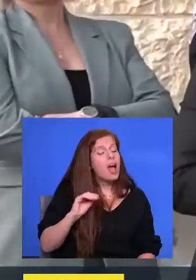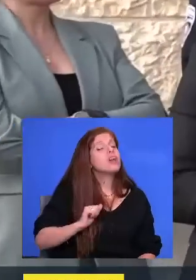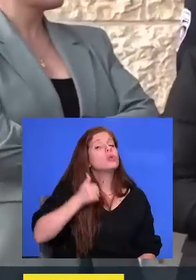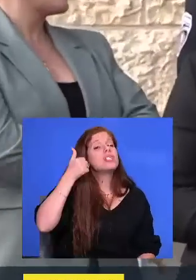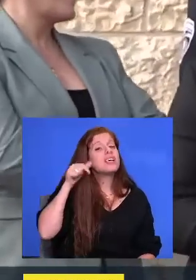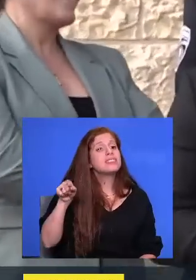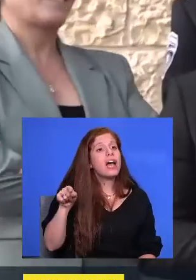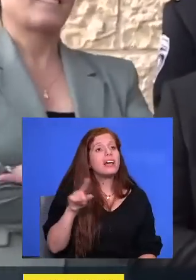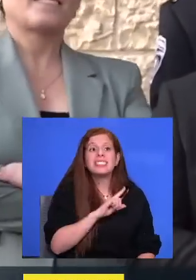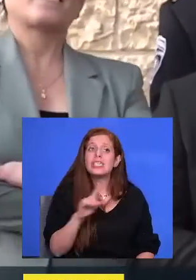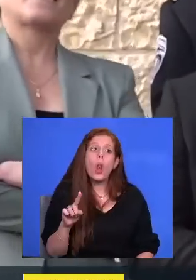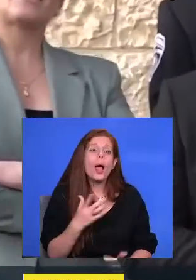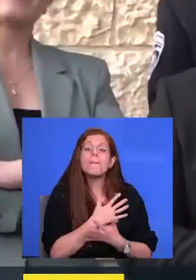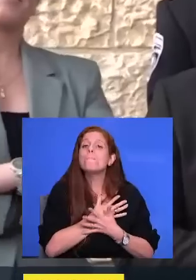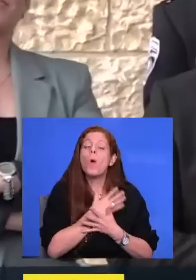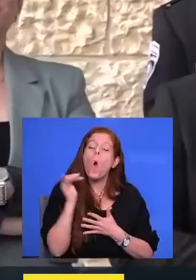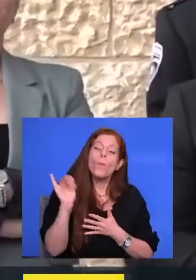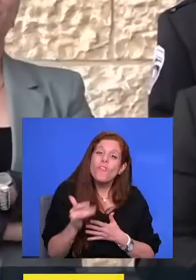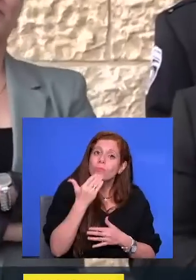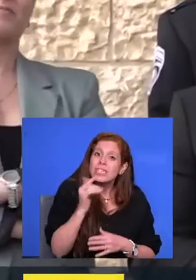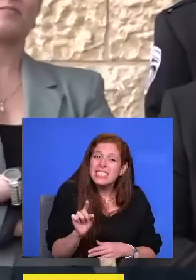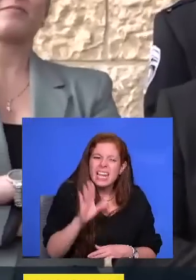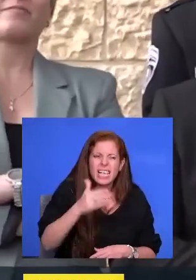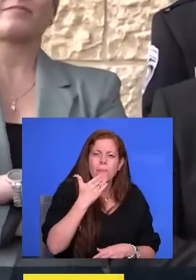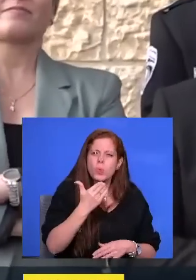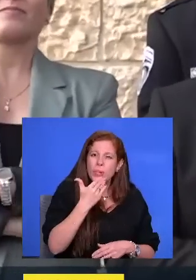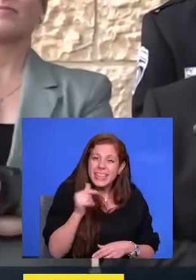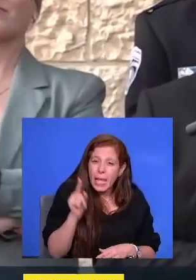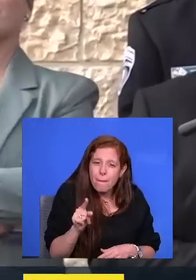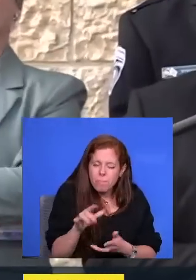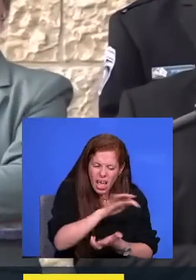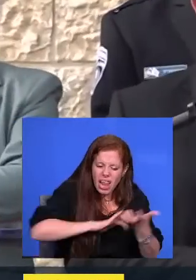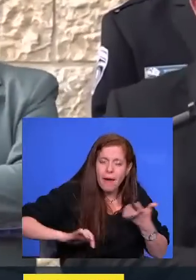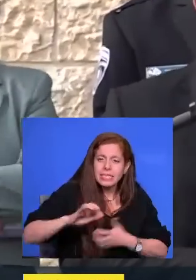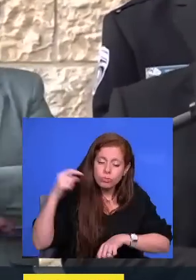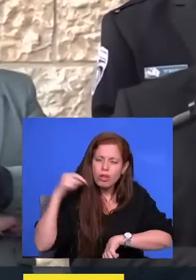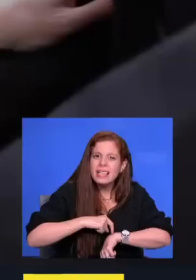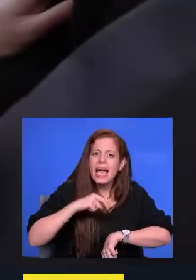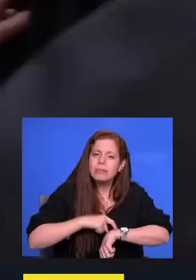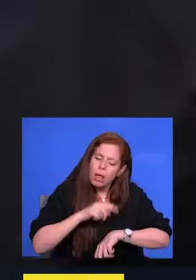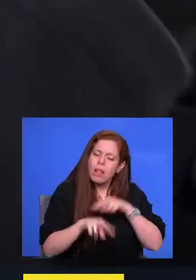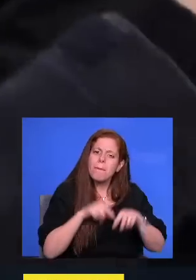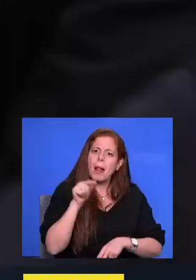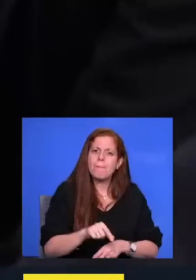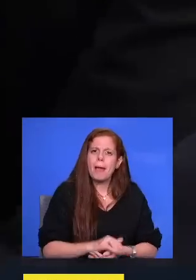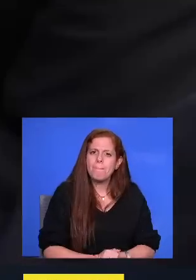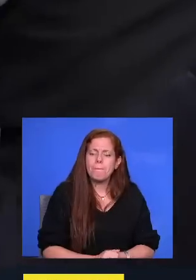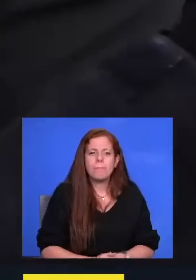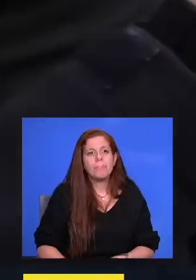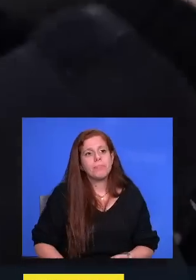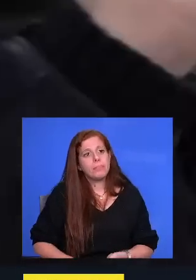מאויבי ישראל, זה גם יהודים אנרכיסטים שהגיע הזמן לטפל בהם. נהיה קצת עם